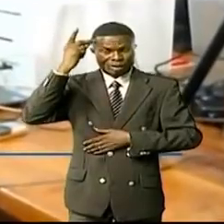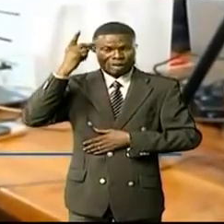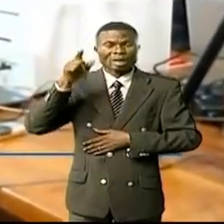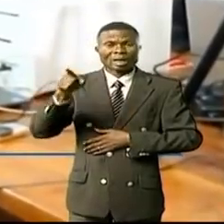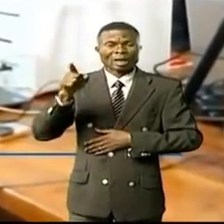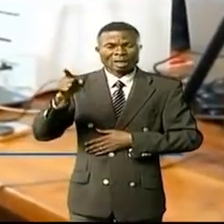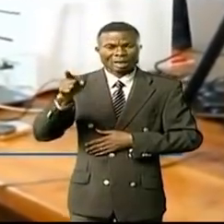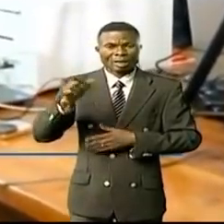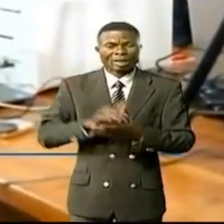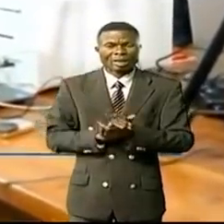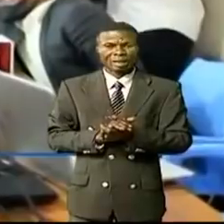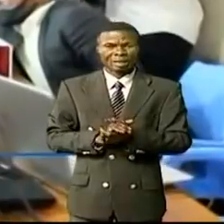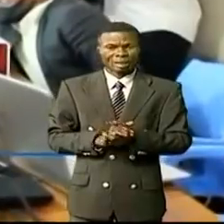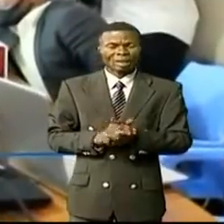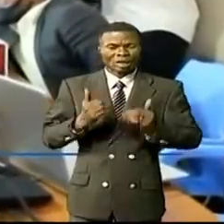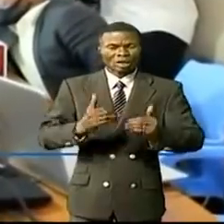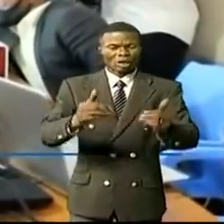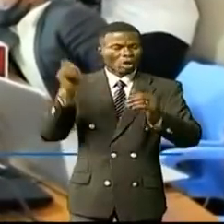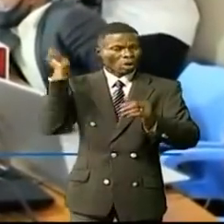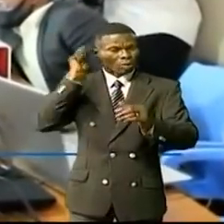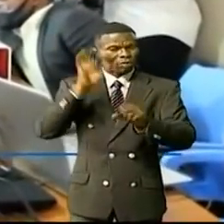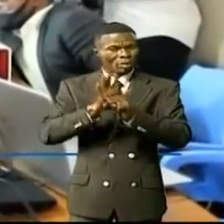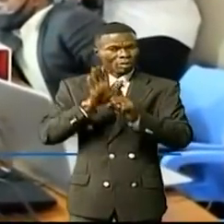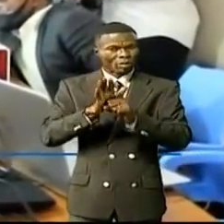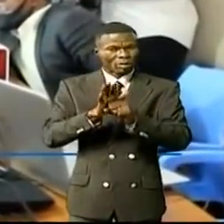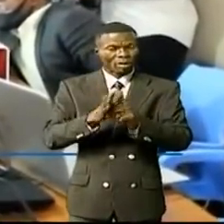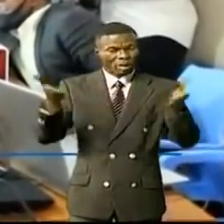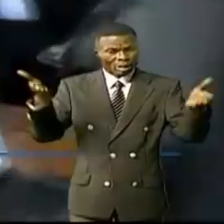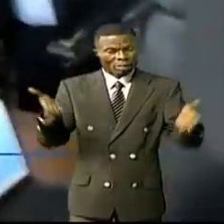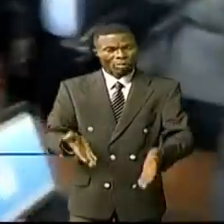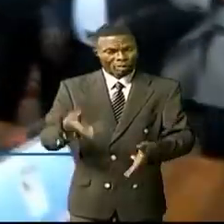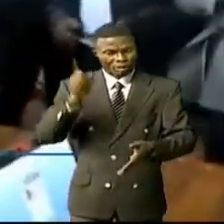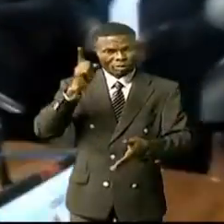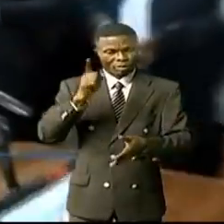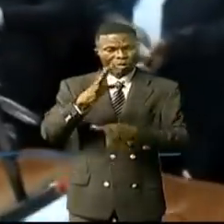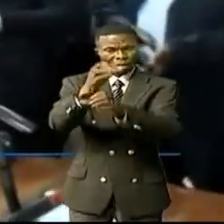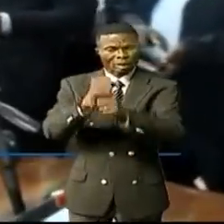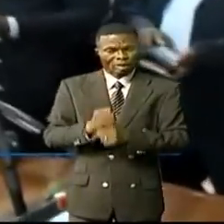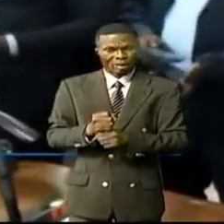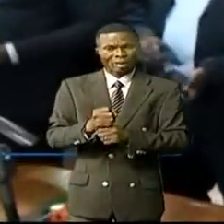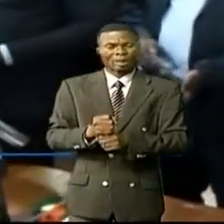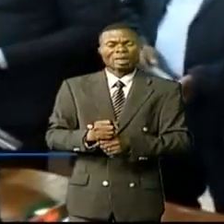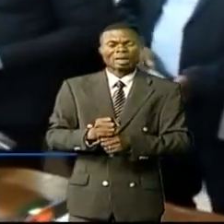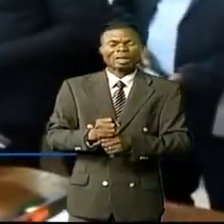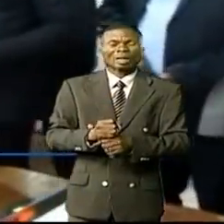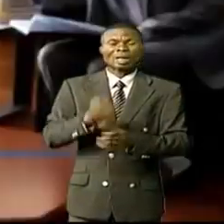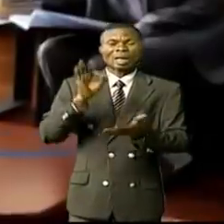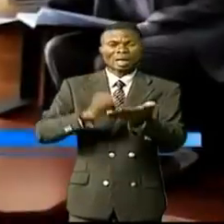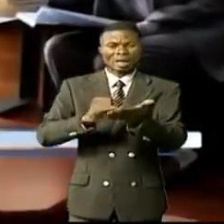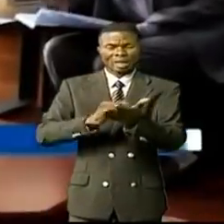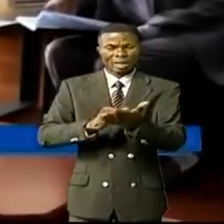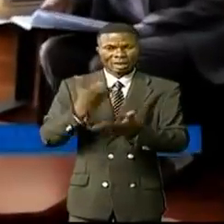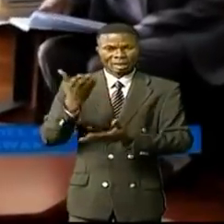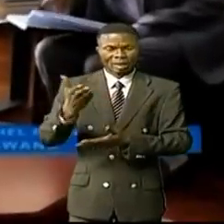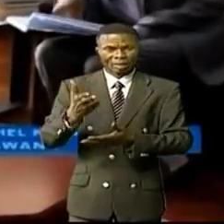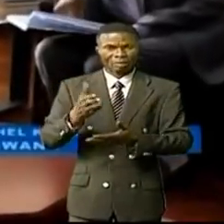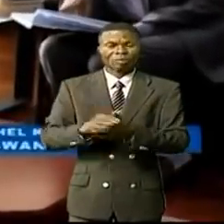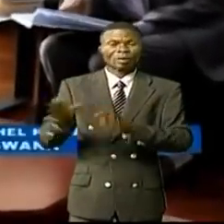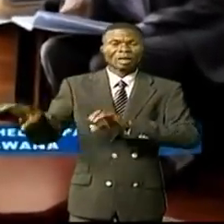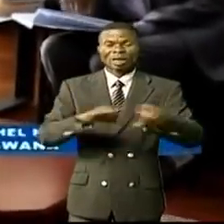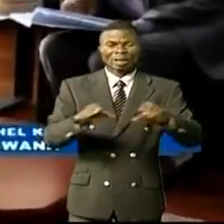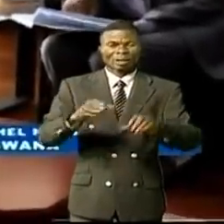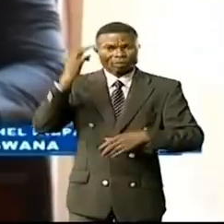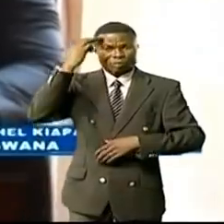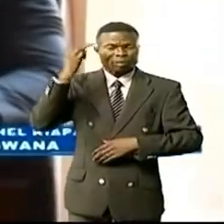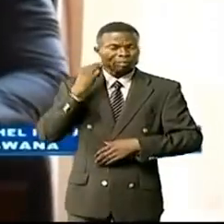Kayembe et une suite de professeurs étaient au premier plan en vue de prêcher par l'exemple. Bien avant la cérémonie, le